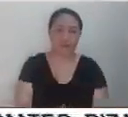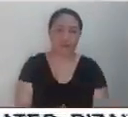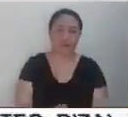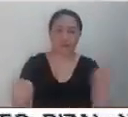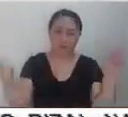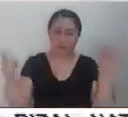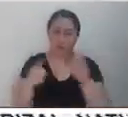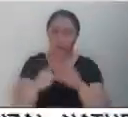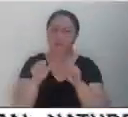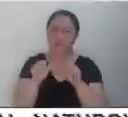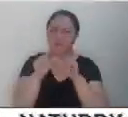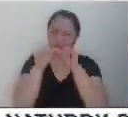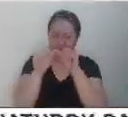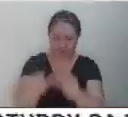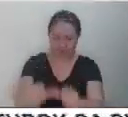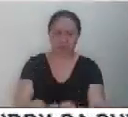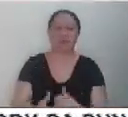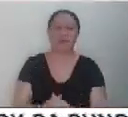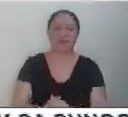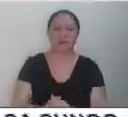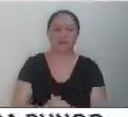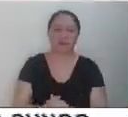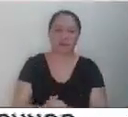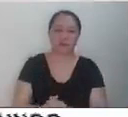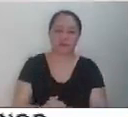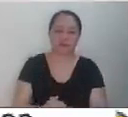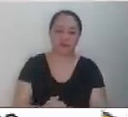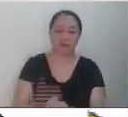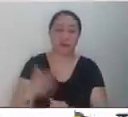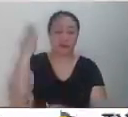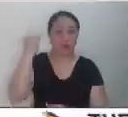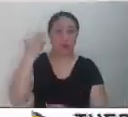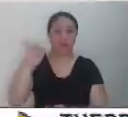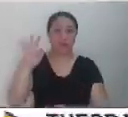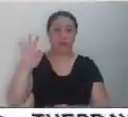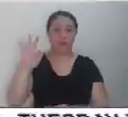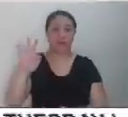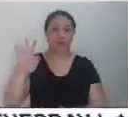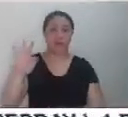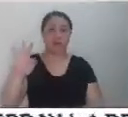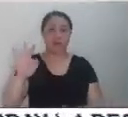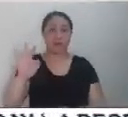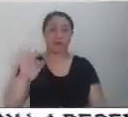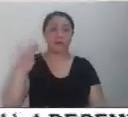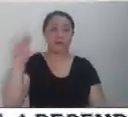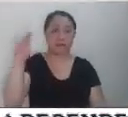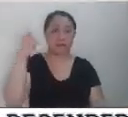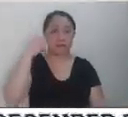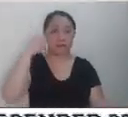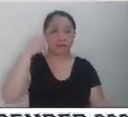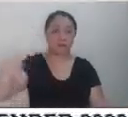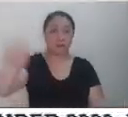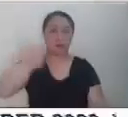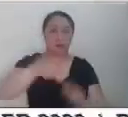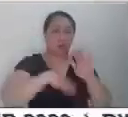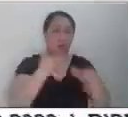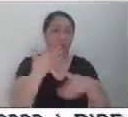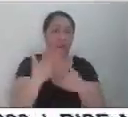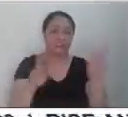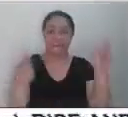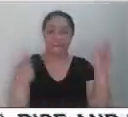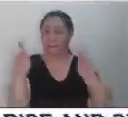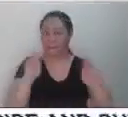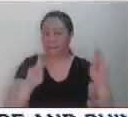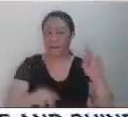halimbawa once a year o twice a year, nagbabaka-bakasyon lang po tayo, pwede naman noon next year na lang tayo magpakabit doon sa araw ng biyahe natin.